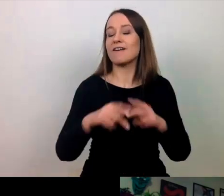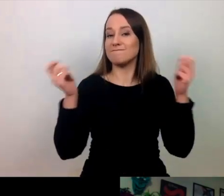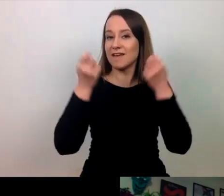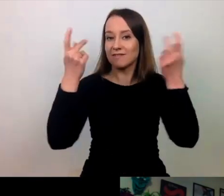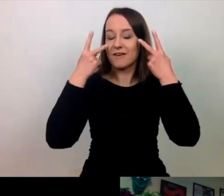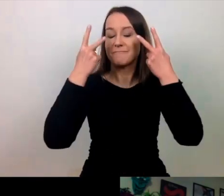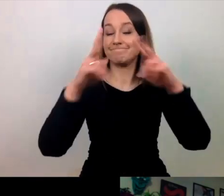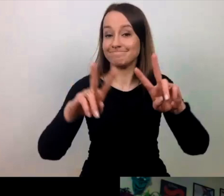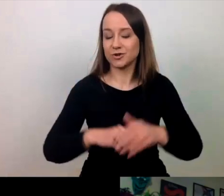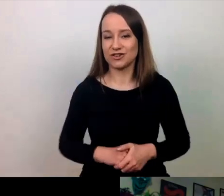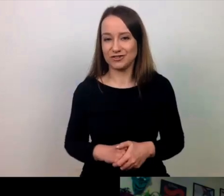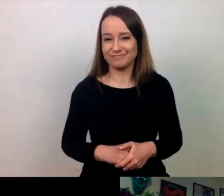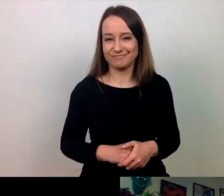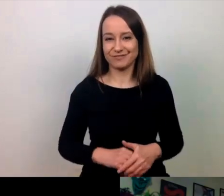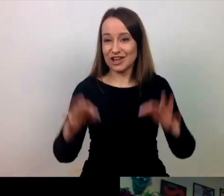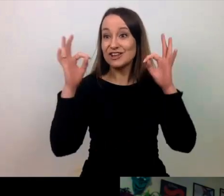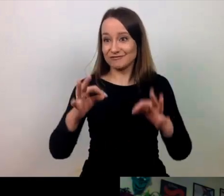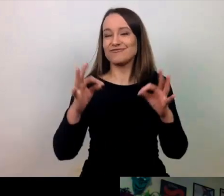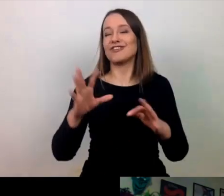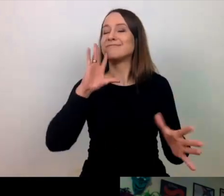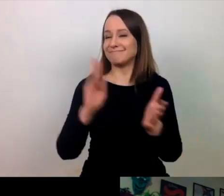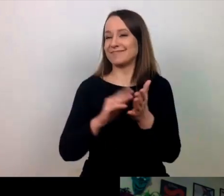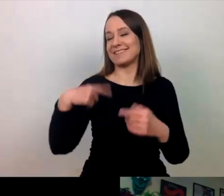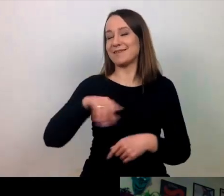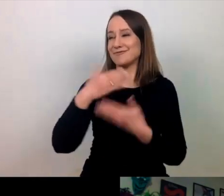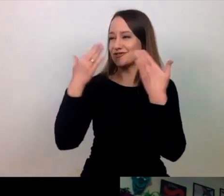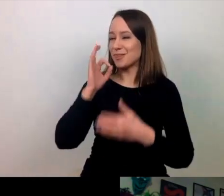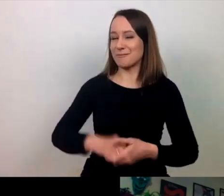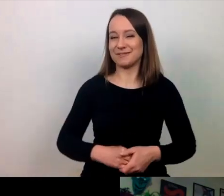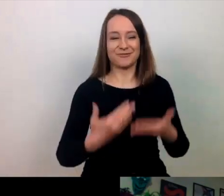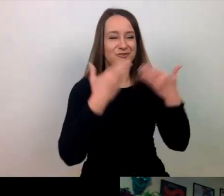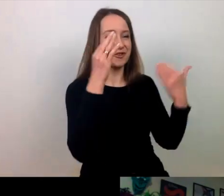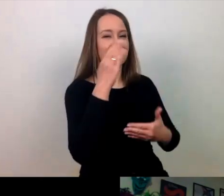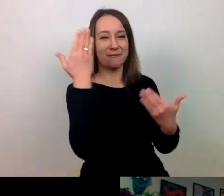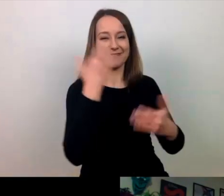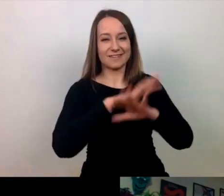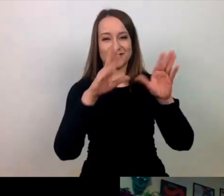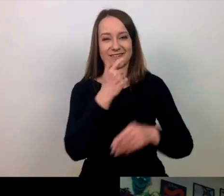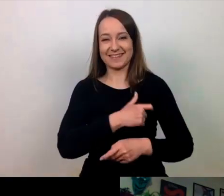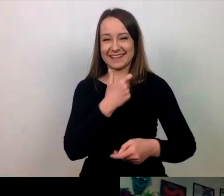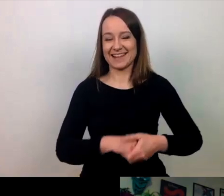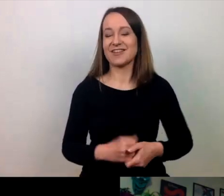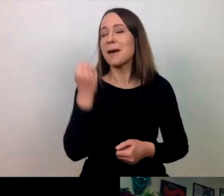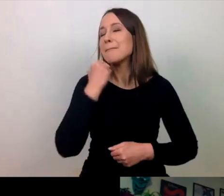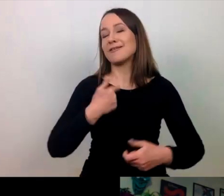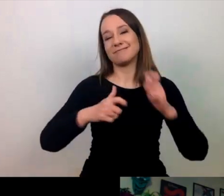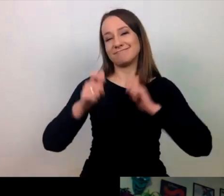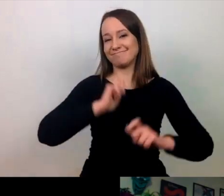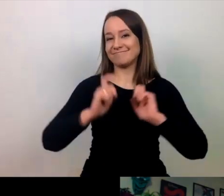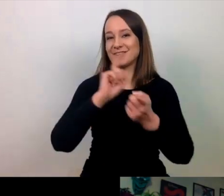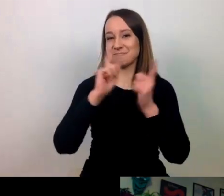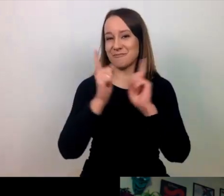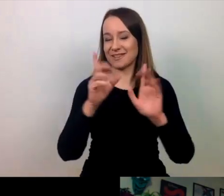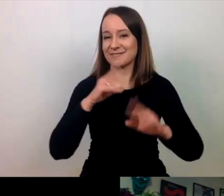Festiwalu Przejścia. Dzisiaj jest znowu razem z nami. Dzień dobry, Kaju. Dzień dobry, witam wszystkich bardzo serdecznie. Cieszę się, że się spotykamy. Kaja